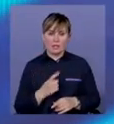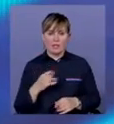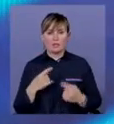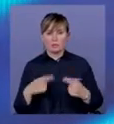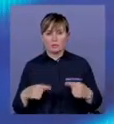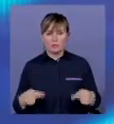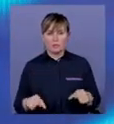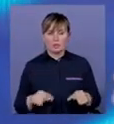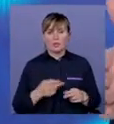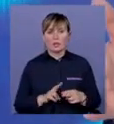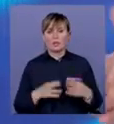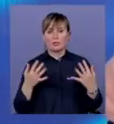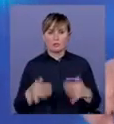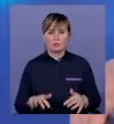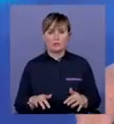других деятельностей, это уже